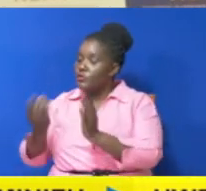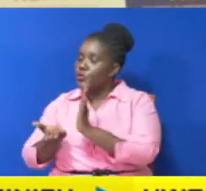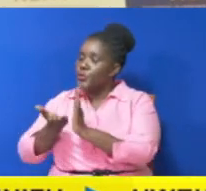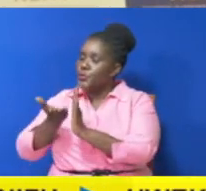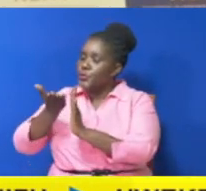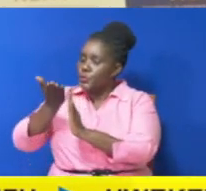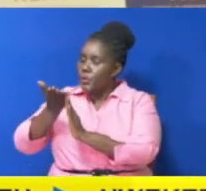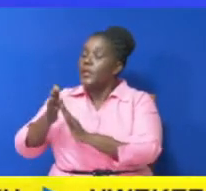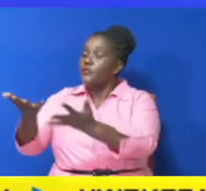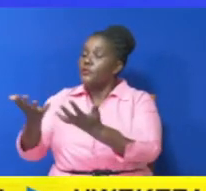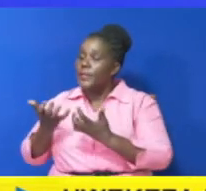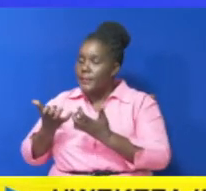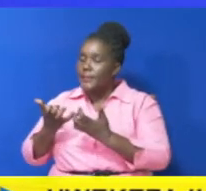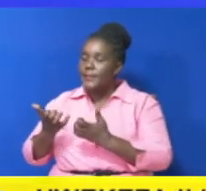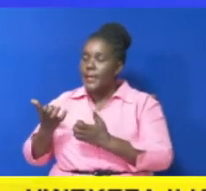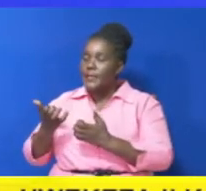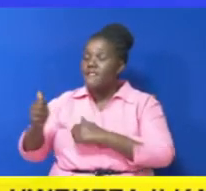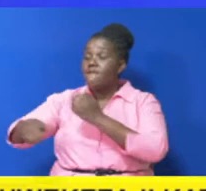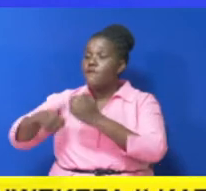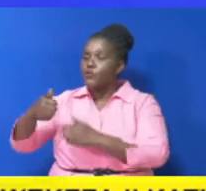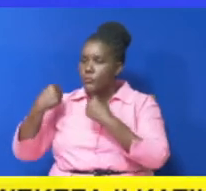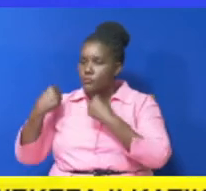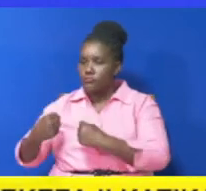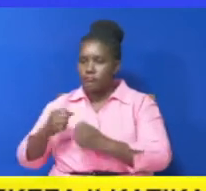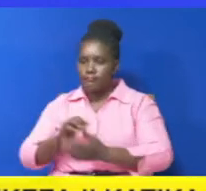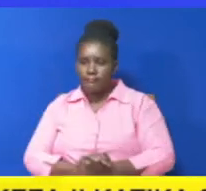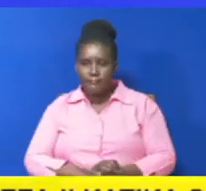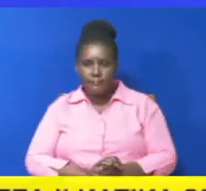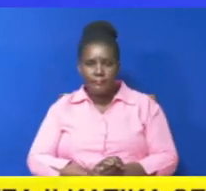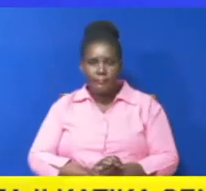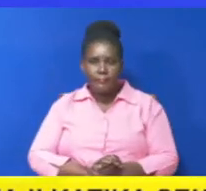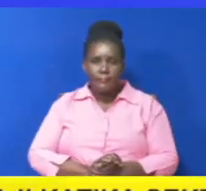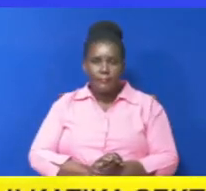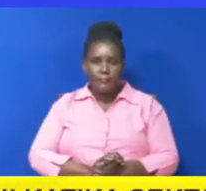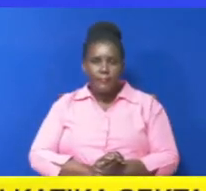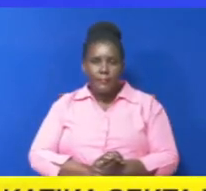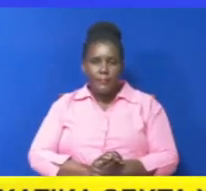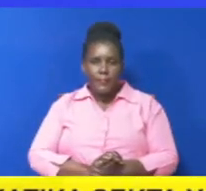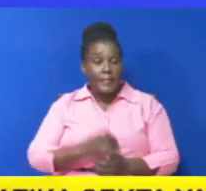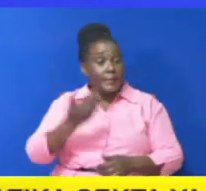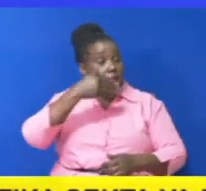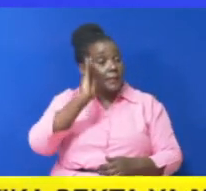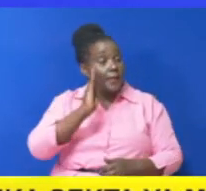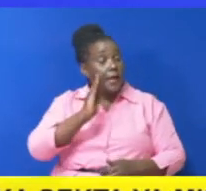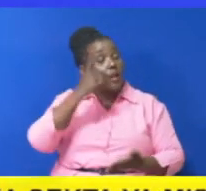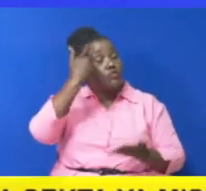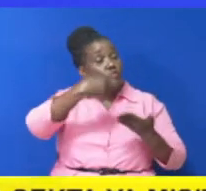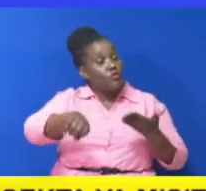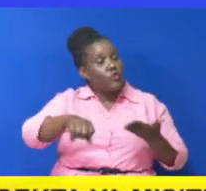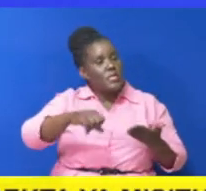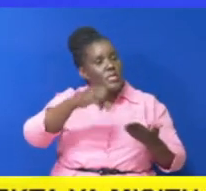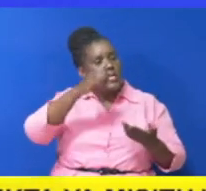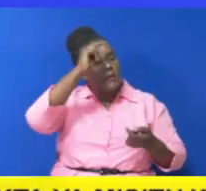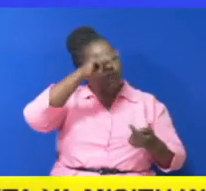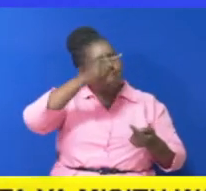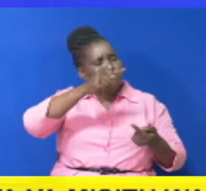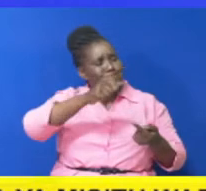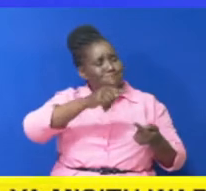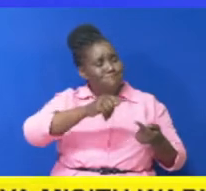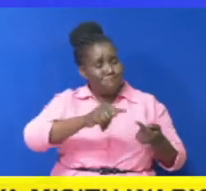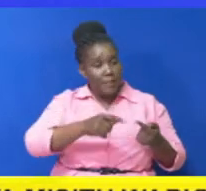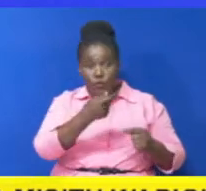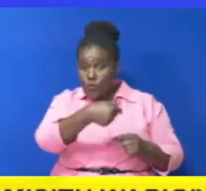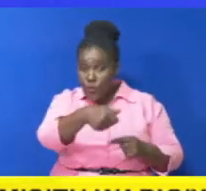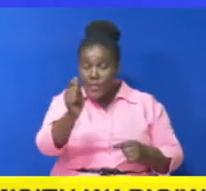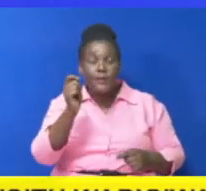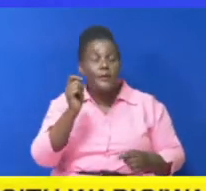viongozi walio makini. Fanyaji biashara, tunapunguza utitiri wa kodi mbalimbali. Na nyinyi ni mashahidi, tumeshaanza kupunguza